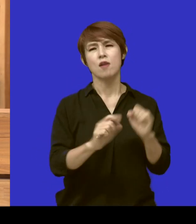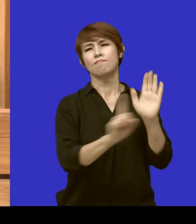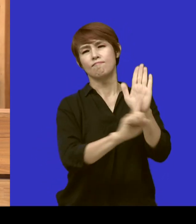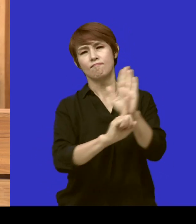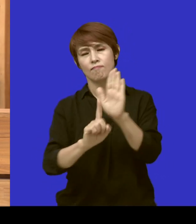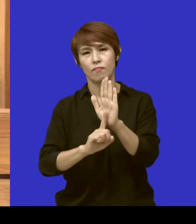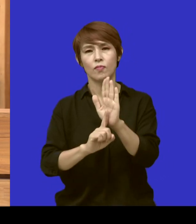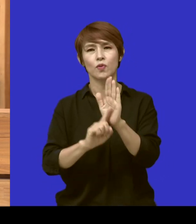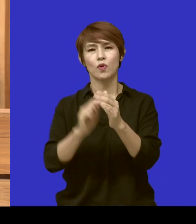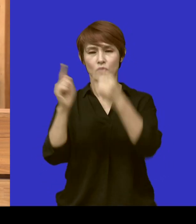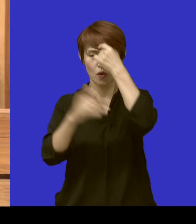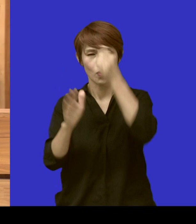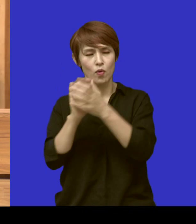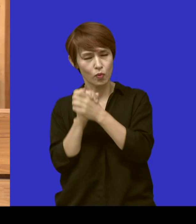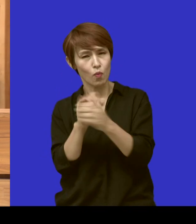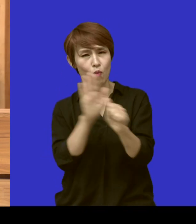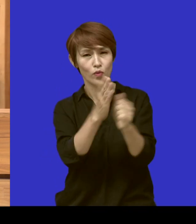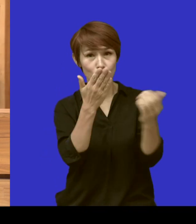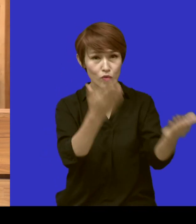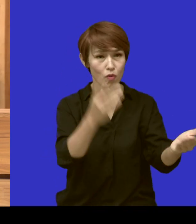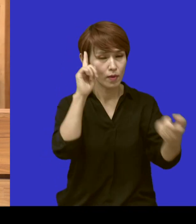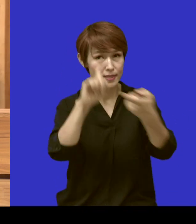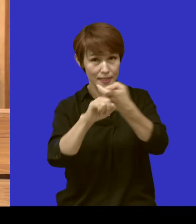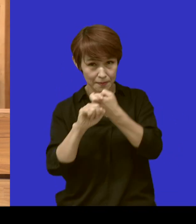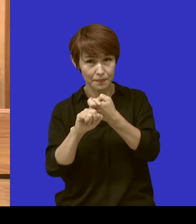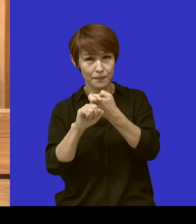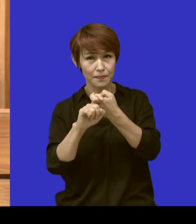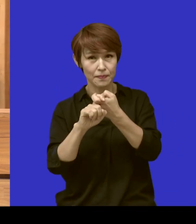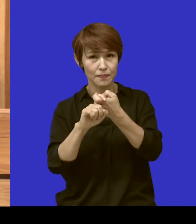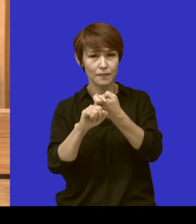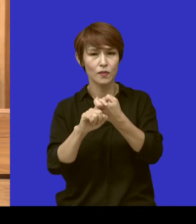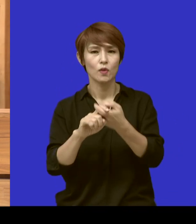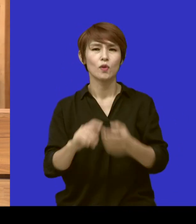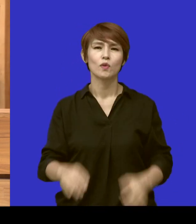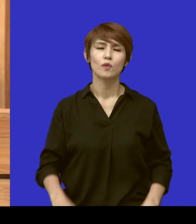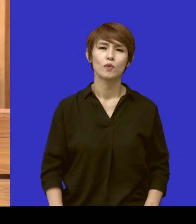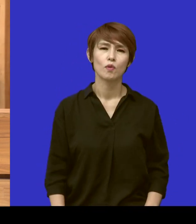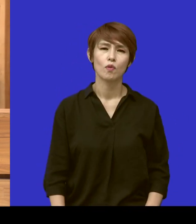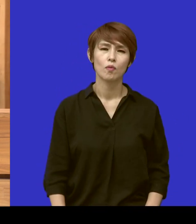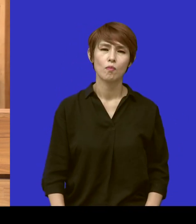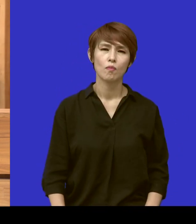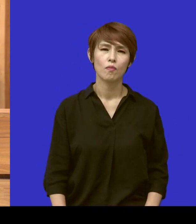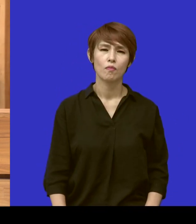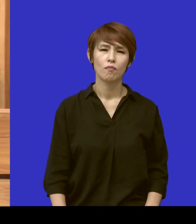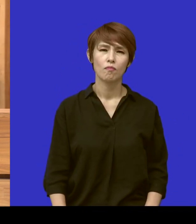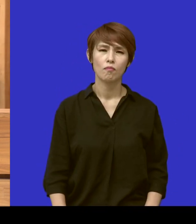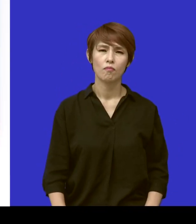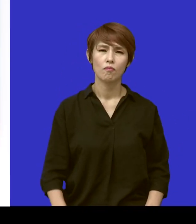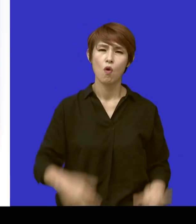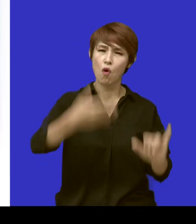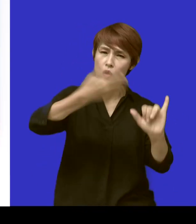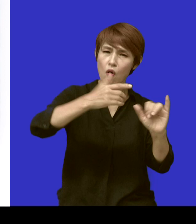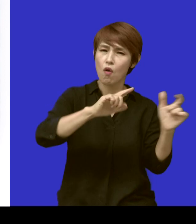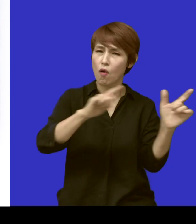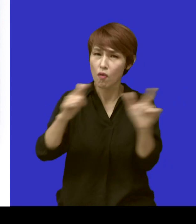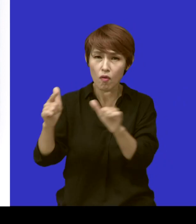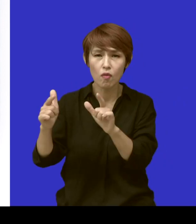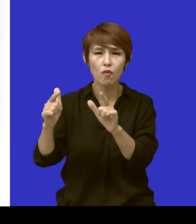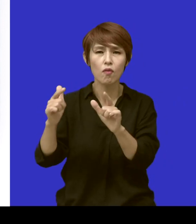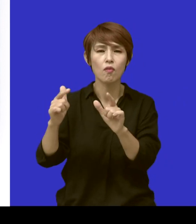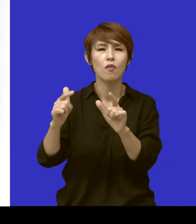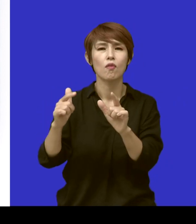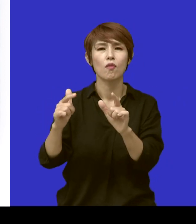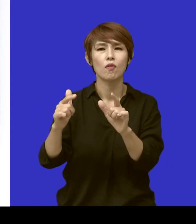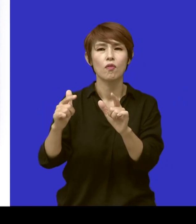기도해주고 또 그들에게 관심을 갖고 요즘은 뭐 여러 영상이든 여러 매체를 통해서 우리 숨어있는 곳에 소리를 낼